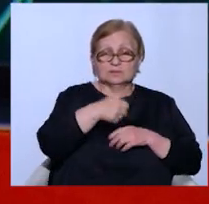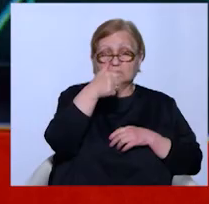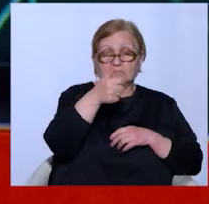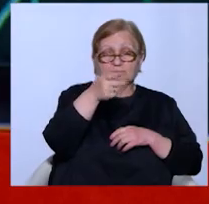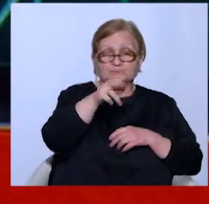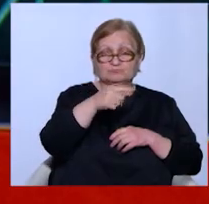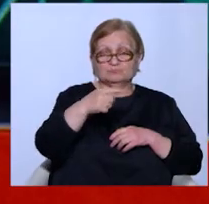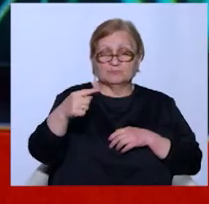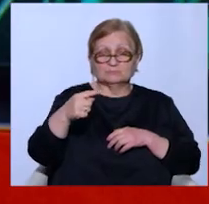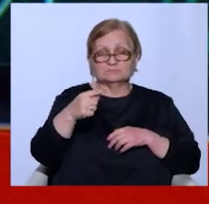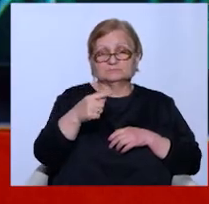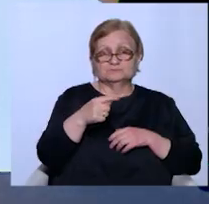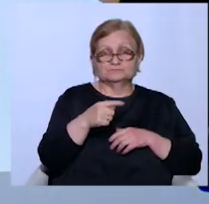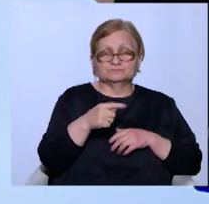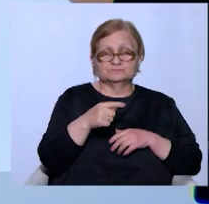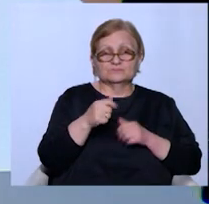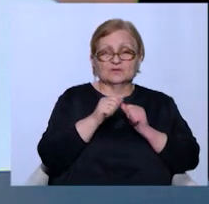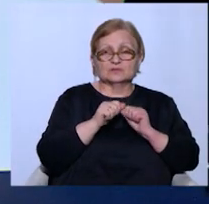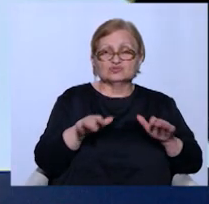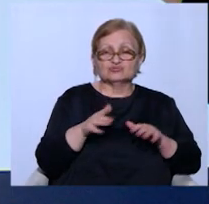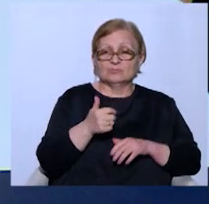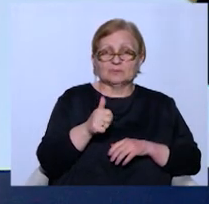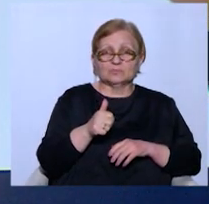კვადრატს - მეორე წევრის კვადრატი იშლება როგორ?